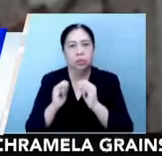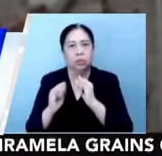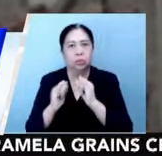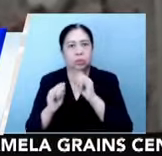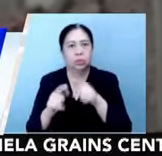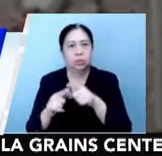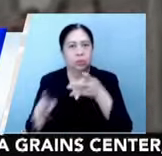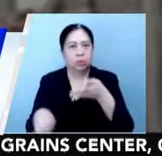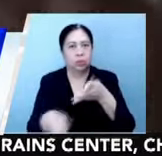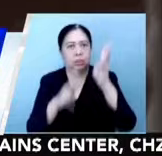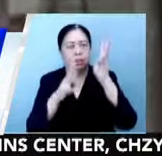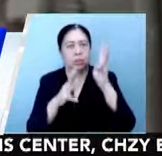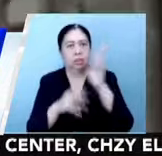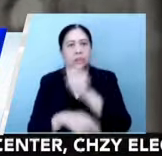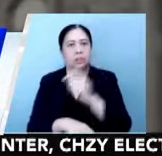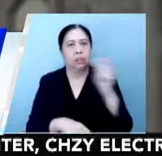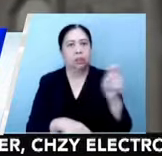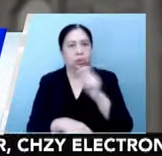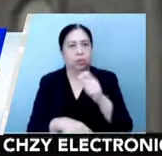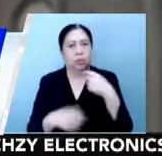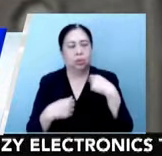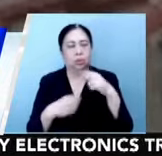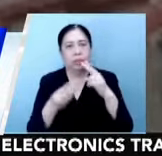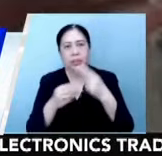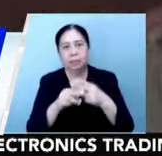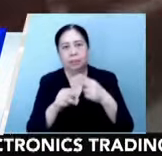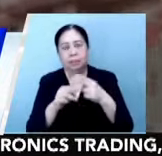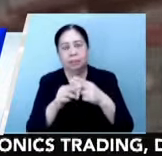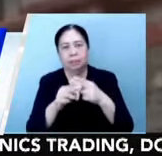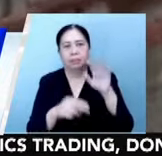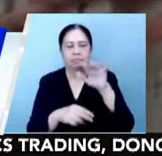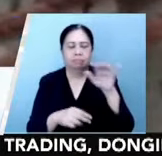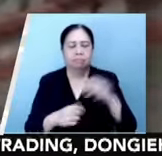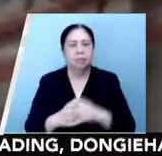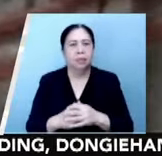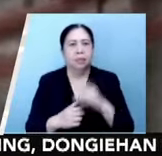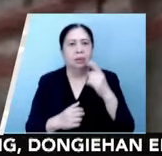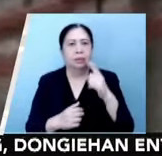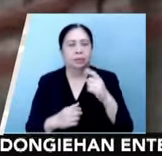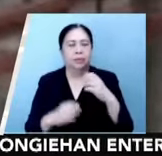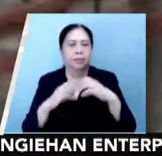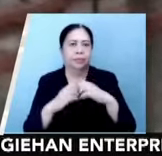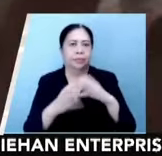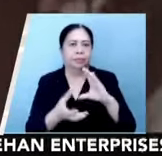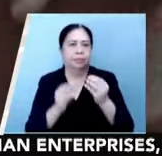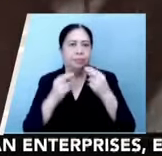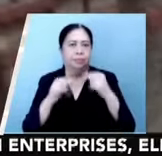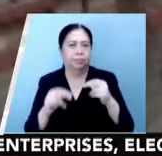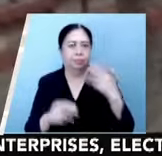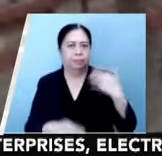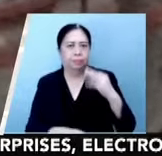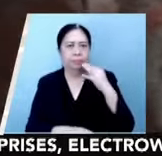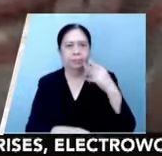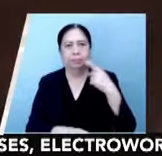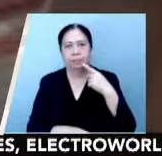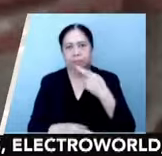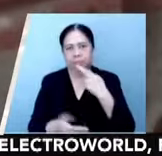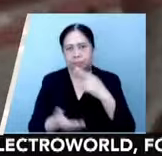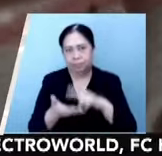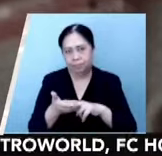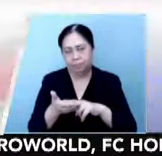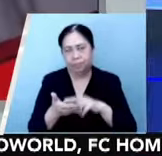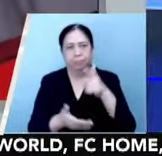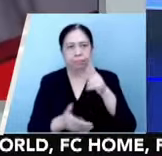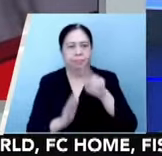ng TikTok video na may account name na Saigon Lost. Para sa GMA Integrated News, Maki Pulido nakatutok, 24 oras.